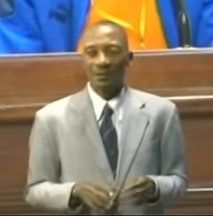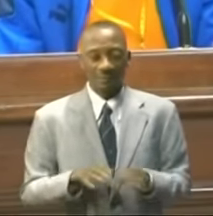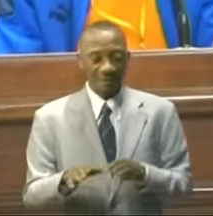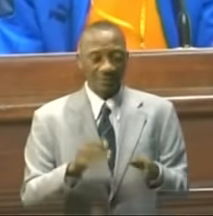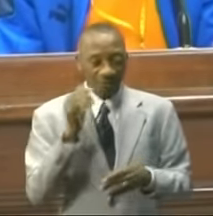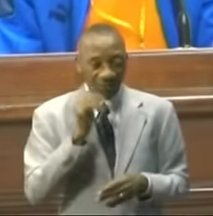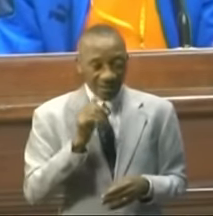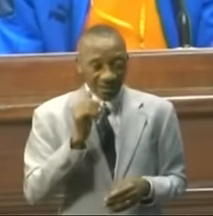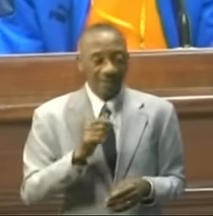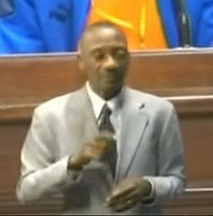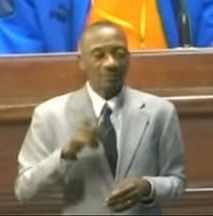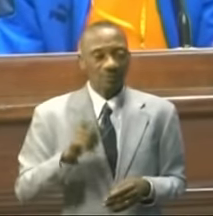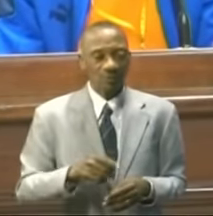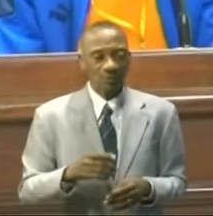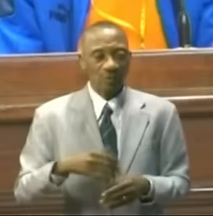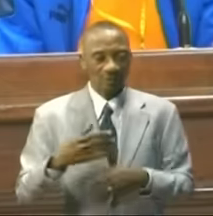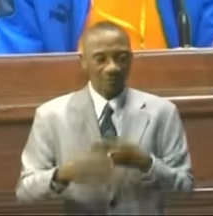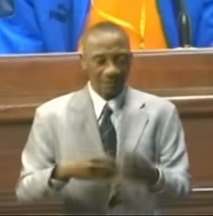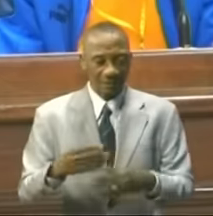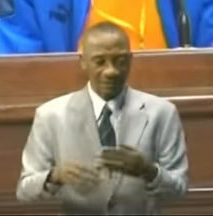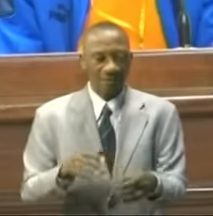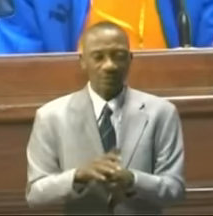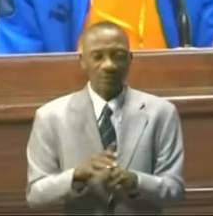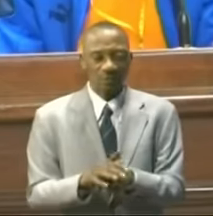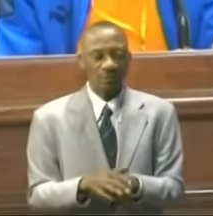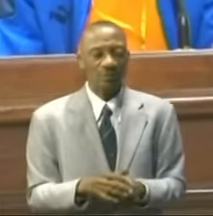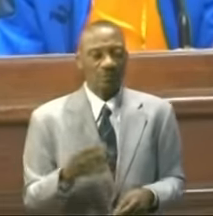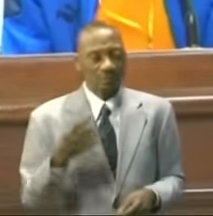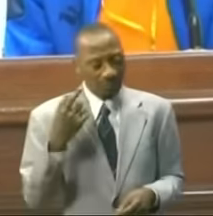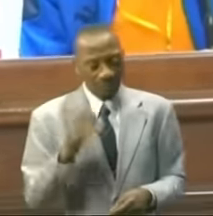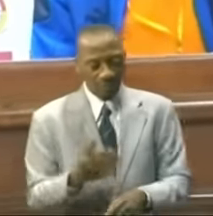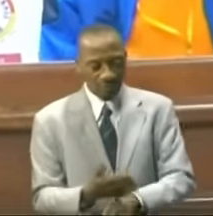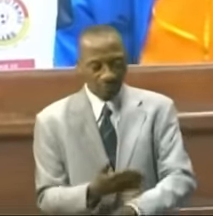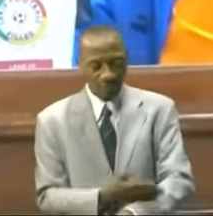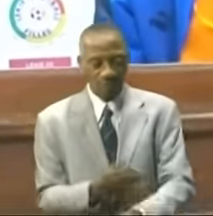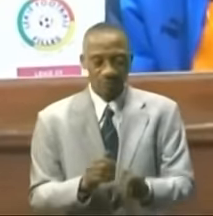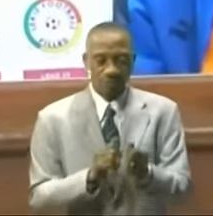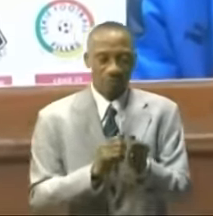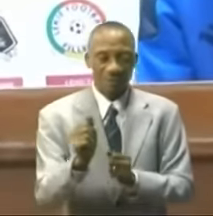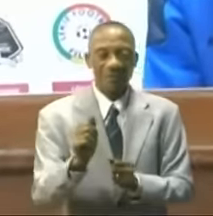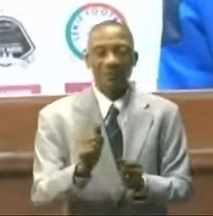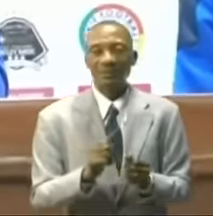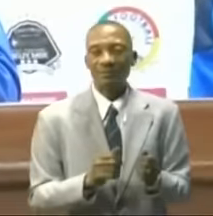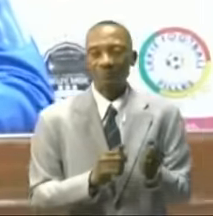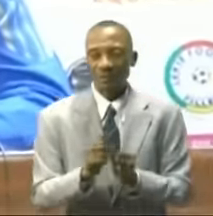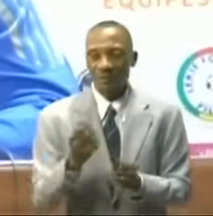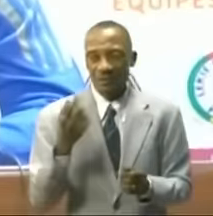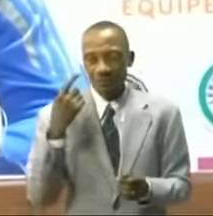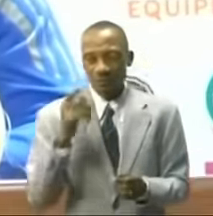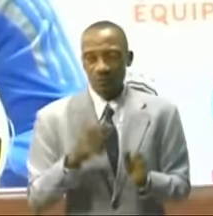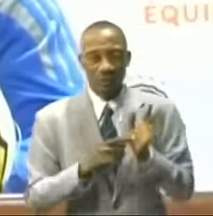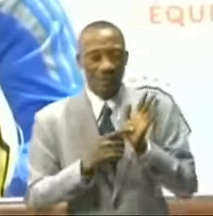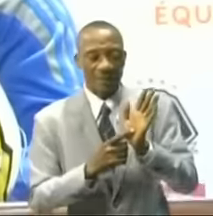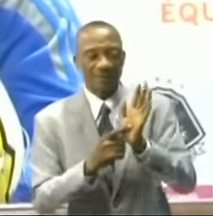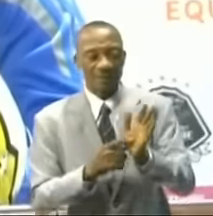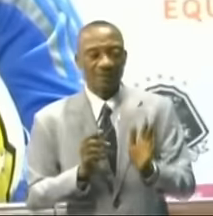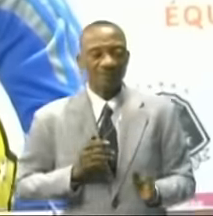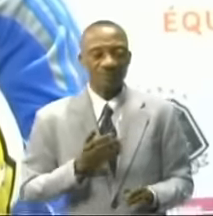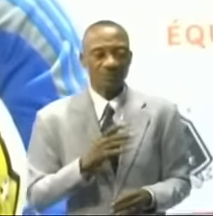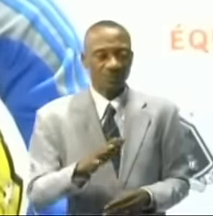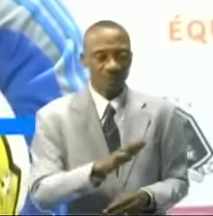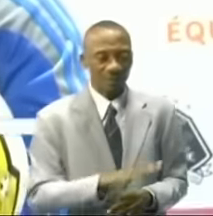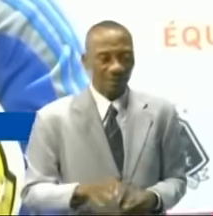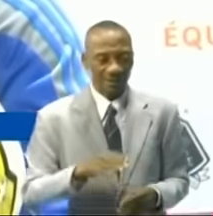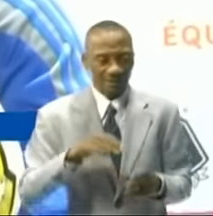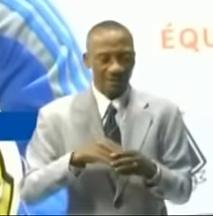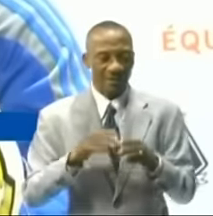donner du respect, mais avoir peur, ça veut dire qu'on ne peut pas faire du spectacle. Donc on ne peut pas avoir peur de jouer contre Mazembe. Même si c'était une équipe un peu plus que Mazembe, on